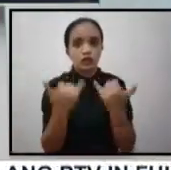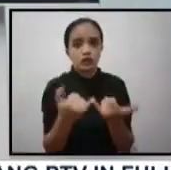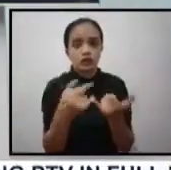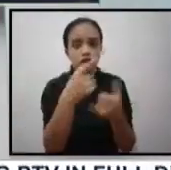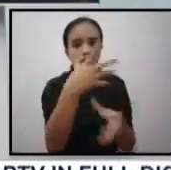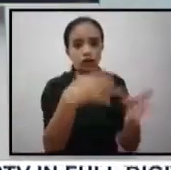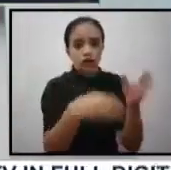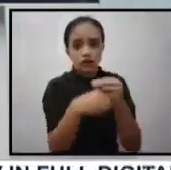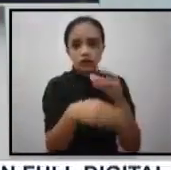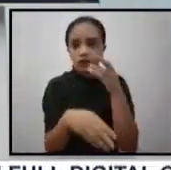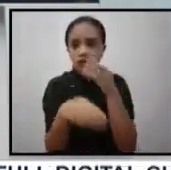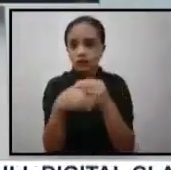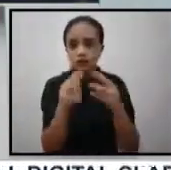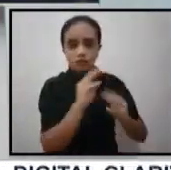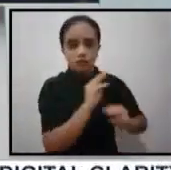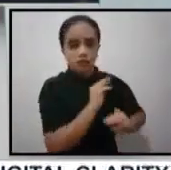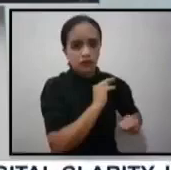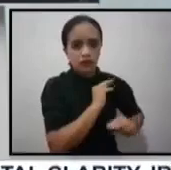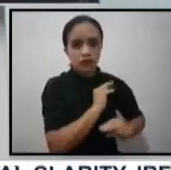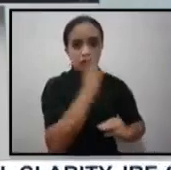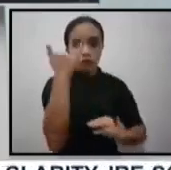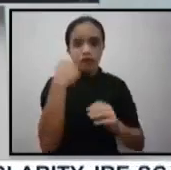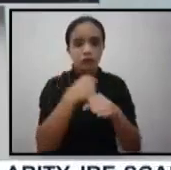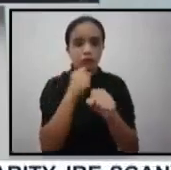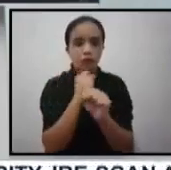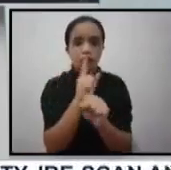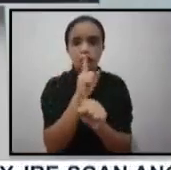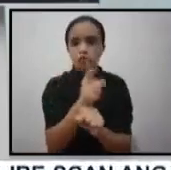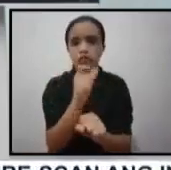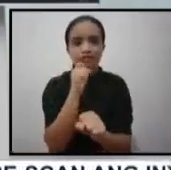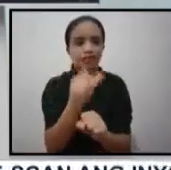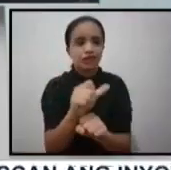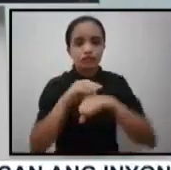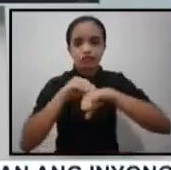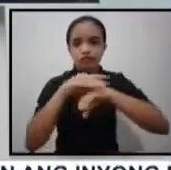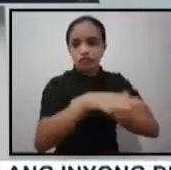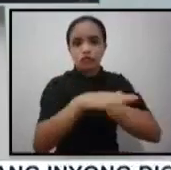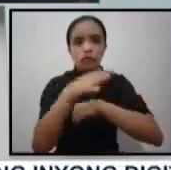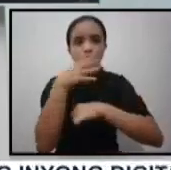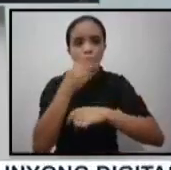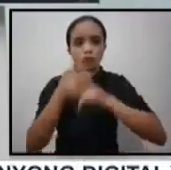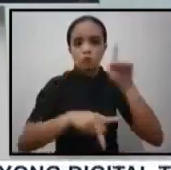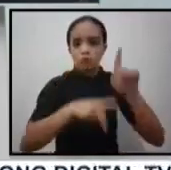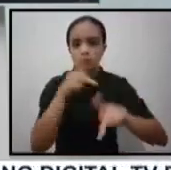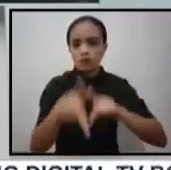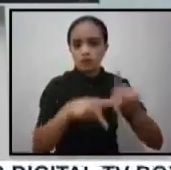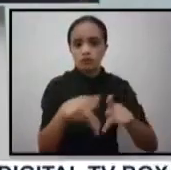personnel para masigurong hindi madadamay yung mga civilian? Yes, sir.